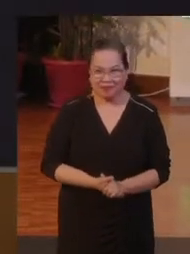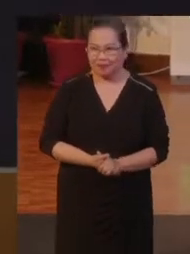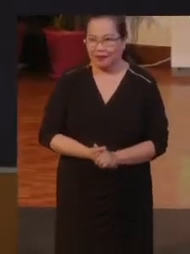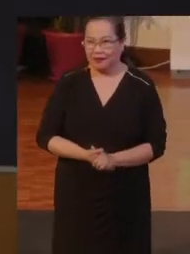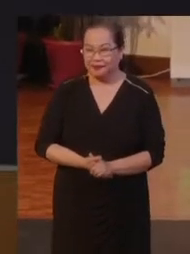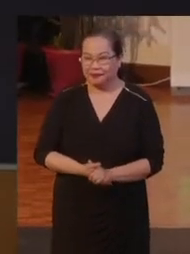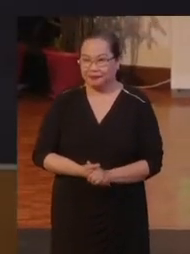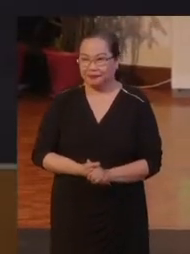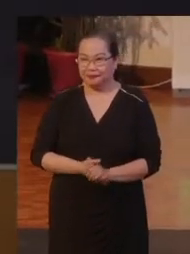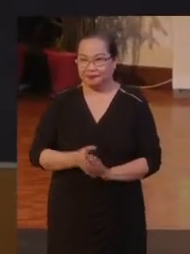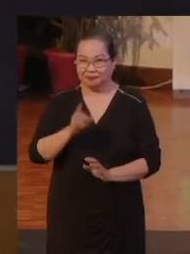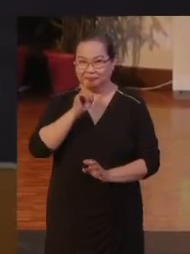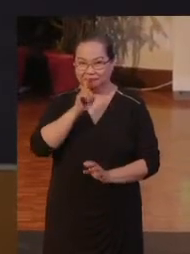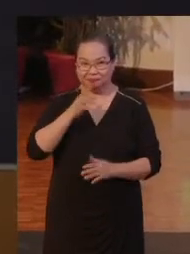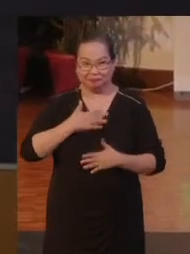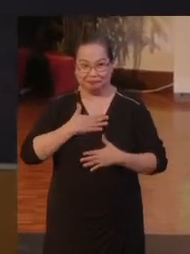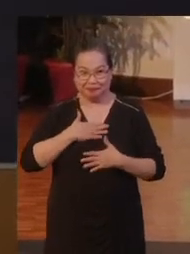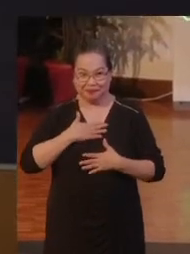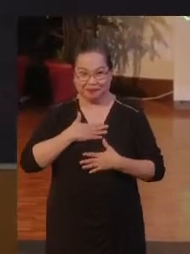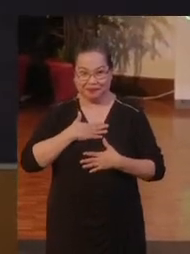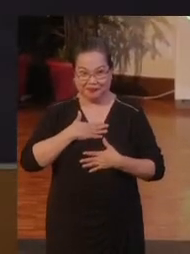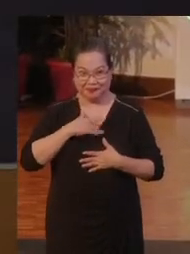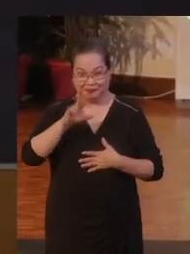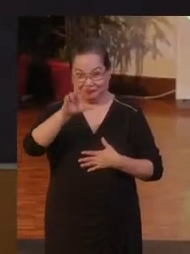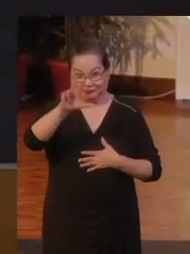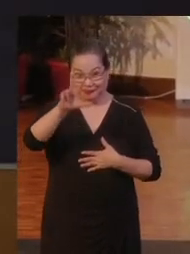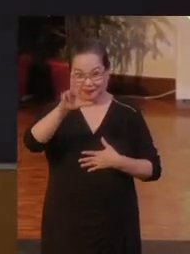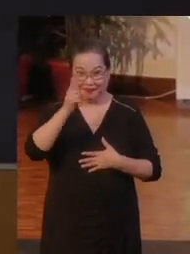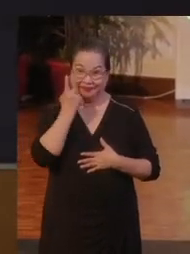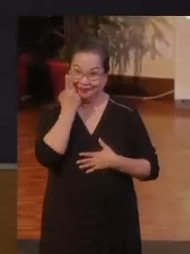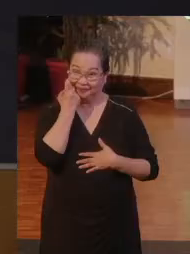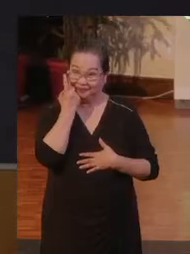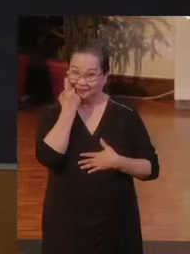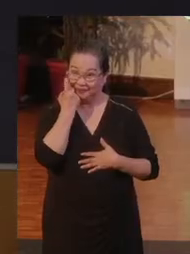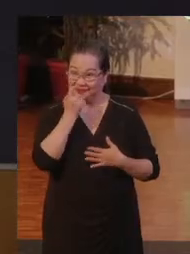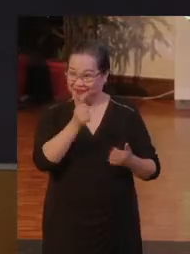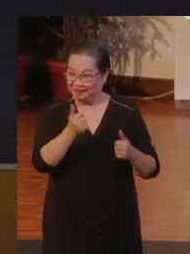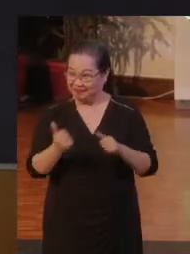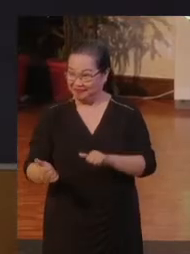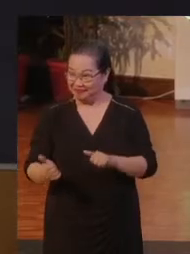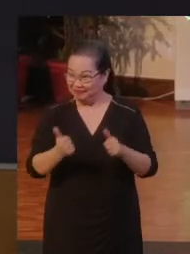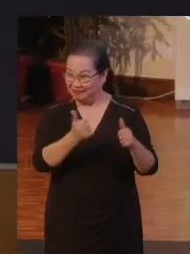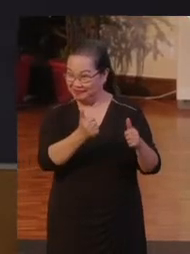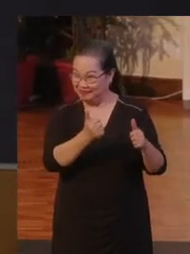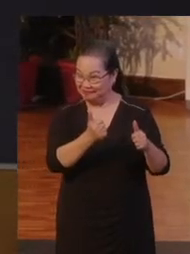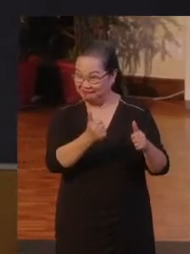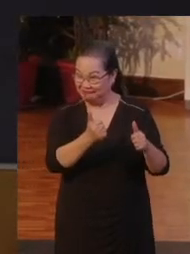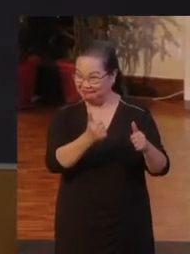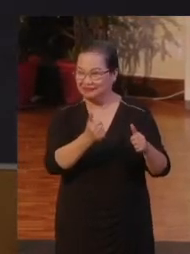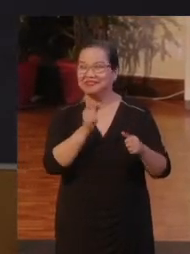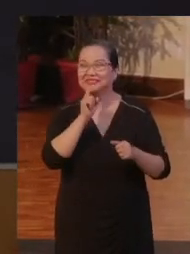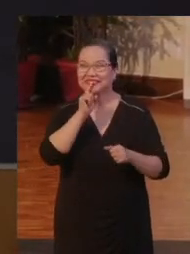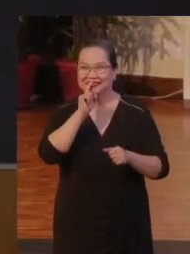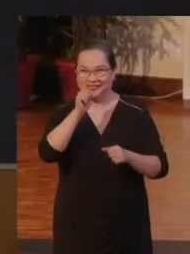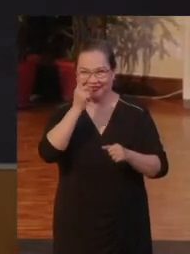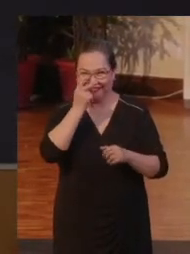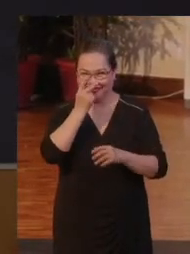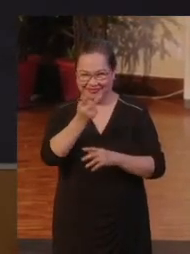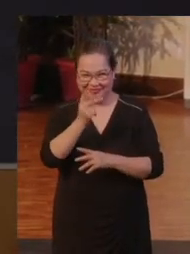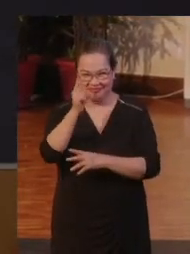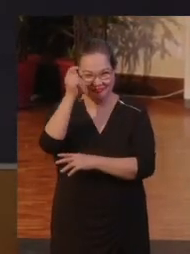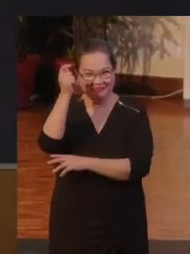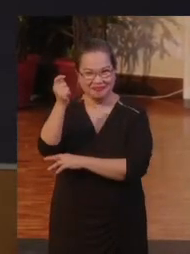Natitiyak kong kayo natutuwa dun sa tatlong nagpabaptize na ating nakita yung kanilang mga